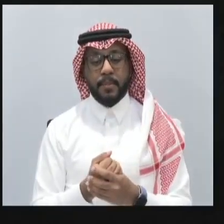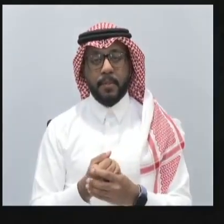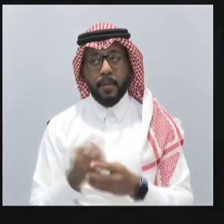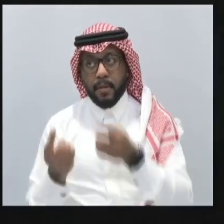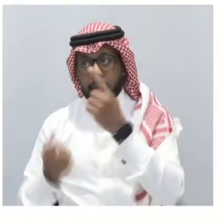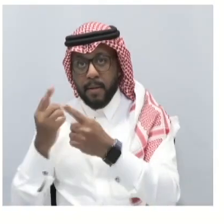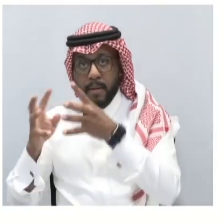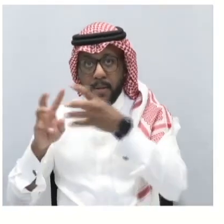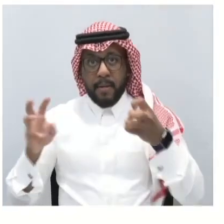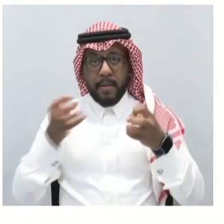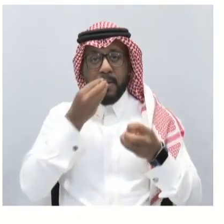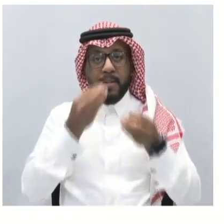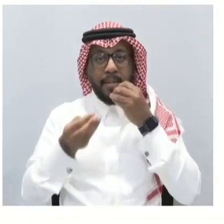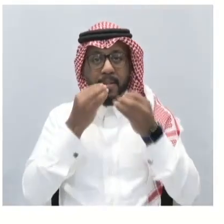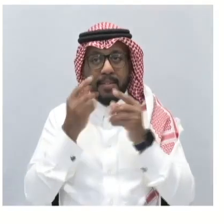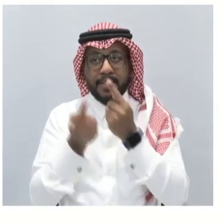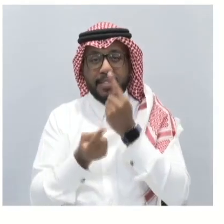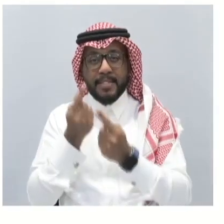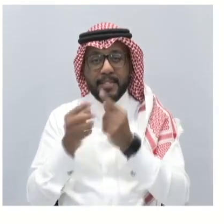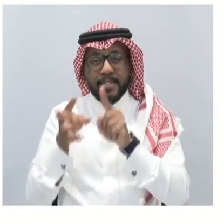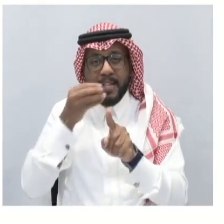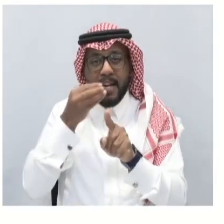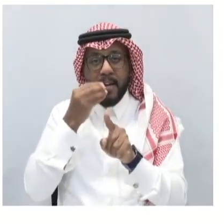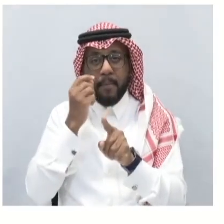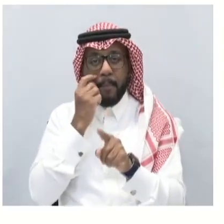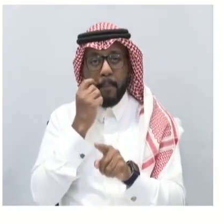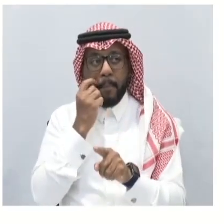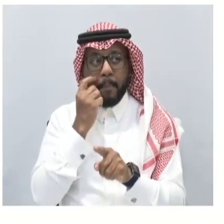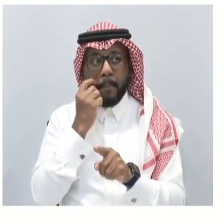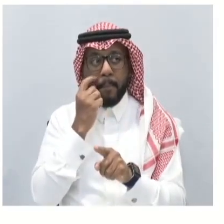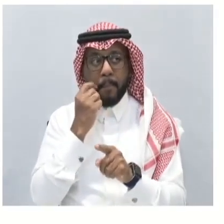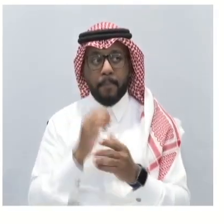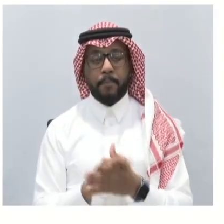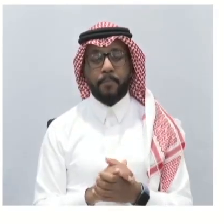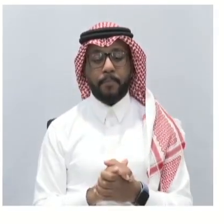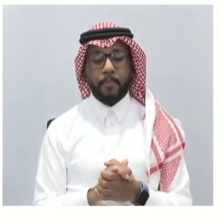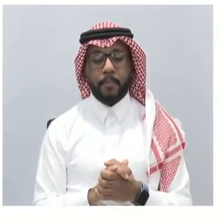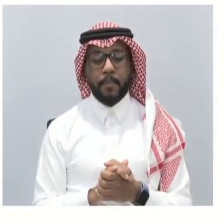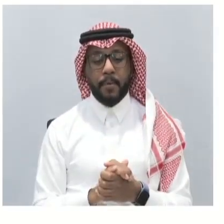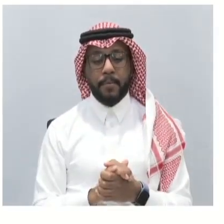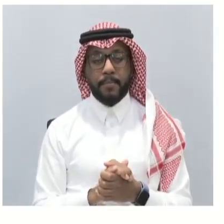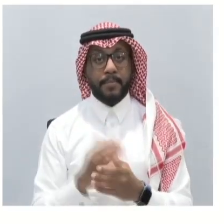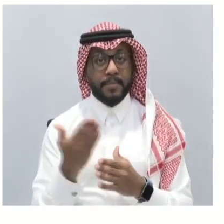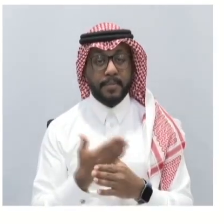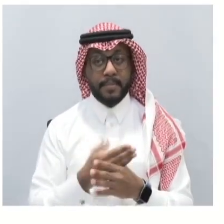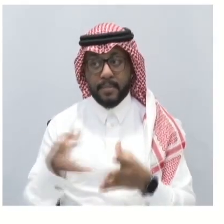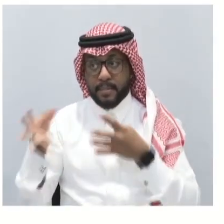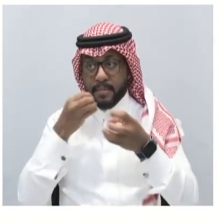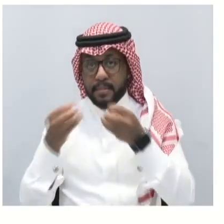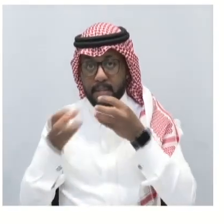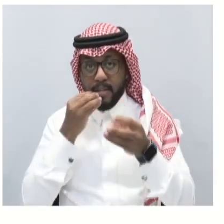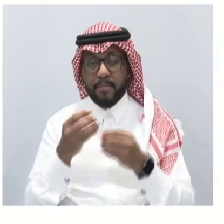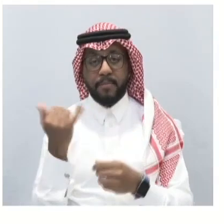الحمار الوحش ياكل ايش الاعشاب يحصل على طاقته من الغذاء من اكله